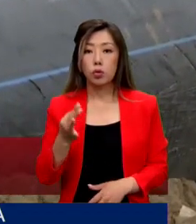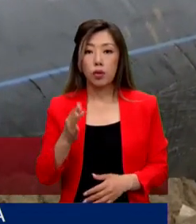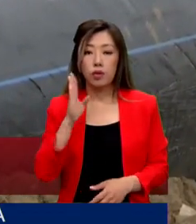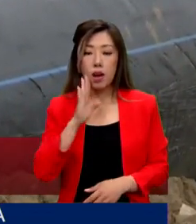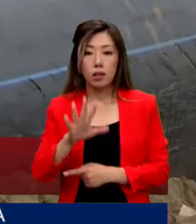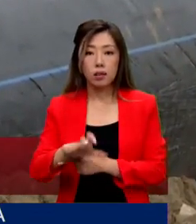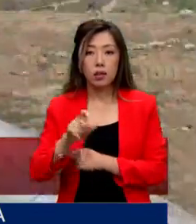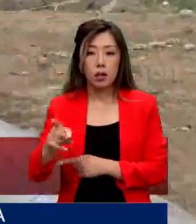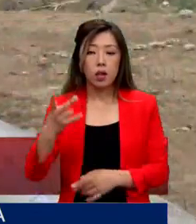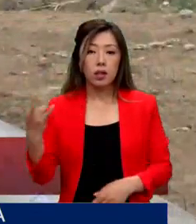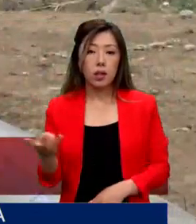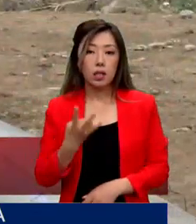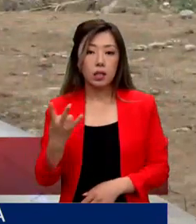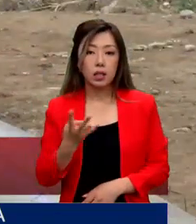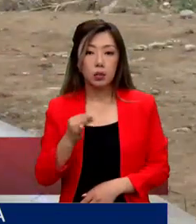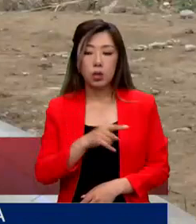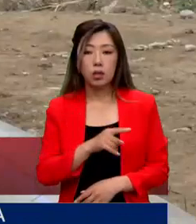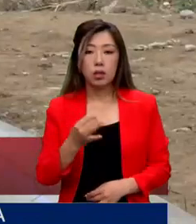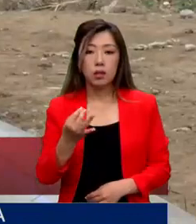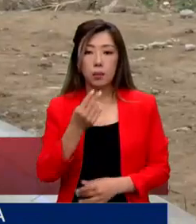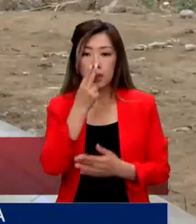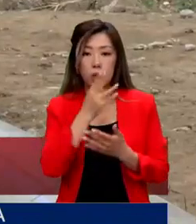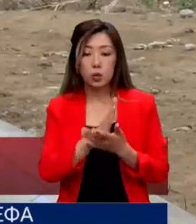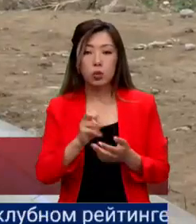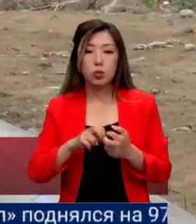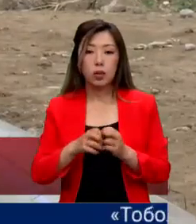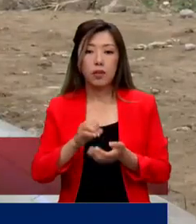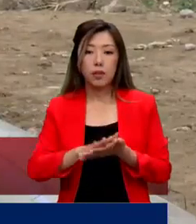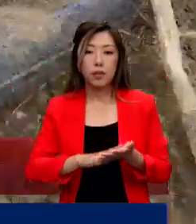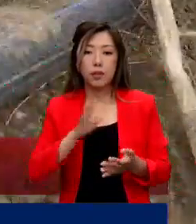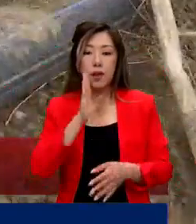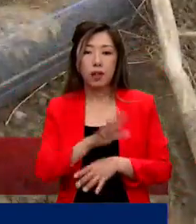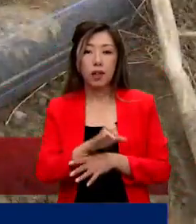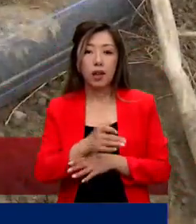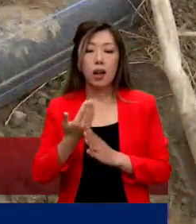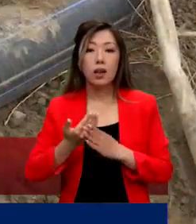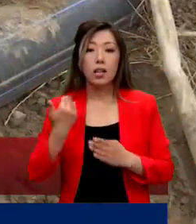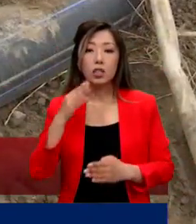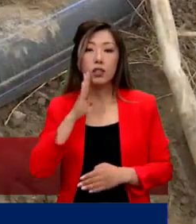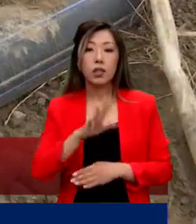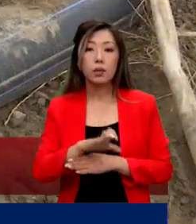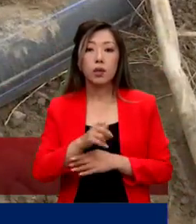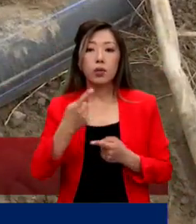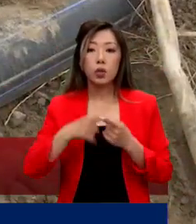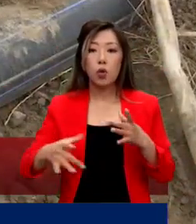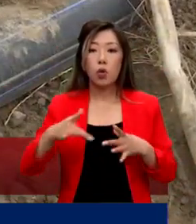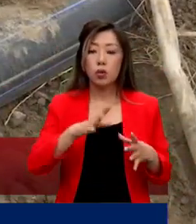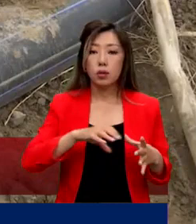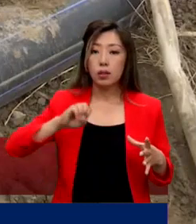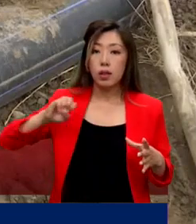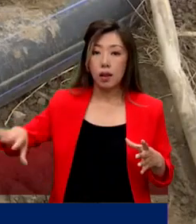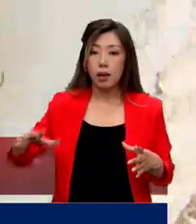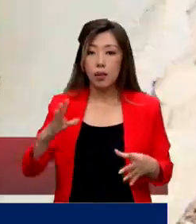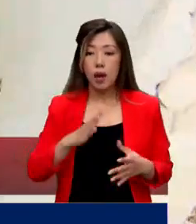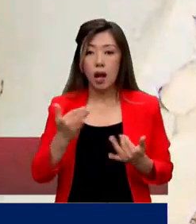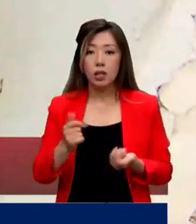группы СОС Талдыколь, застройщикам это не помешало. Более того, если раньше воду перекачивали в другое озеро, то сейчас